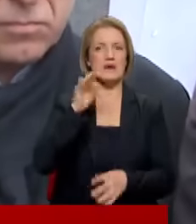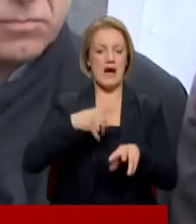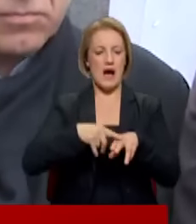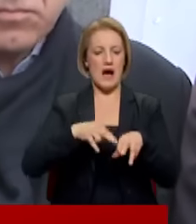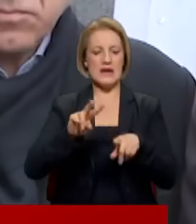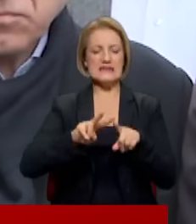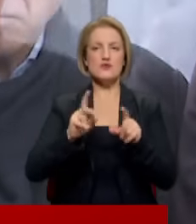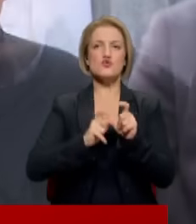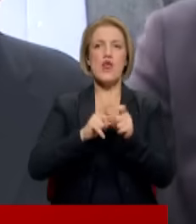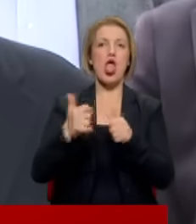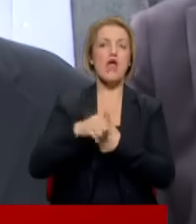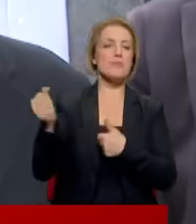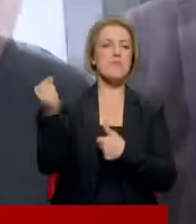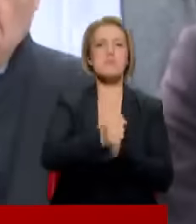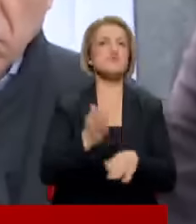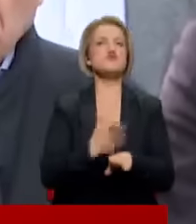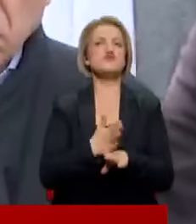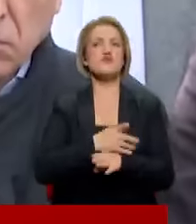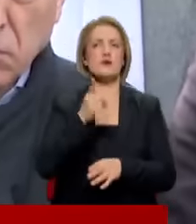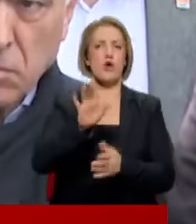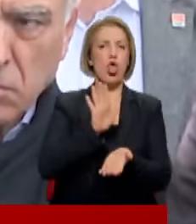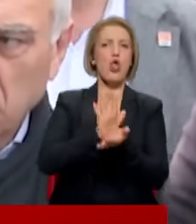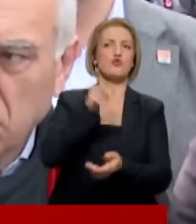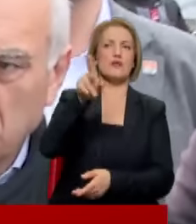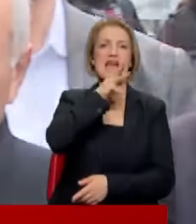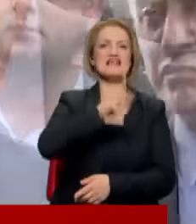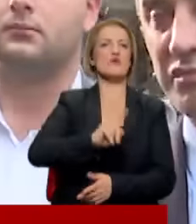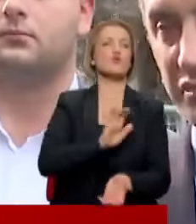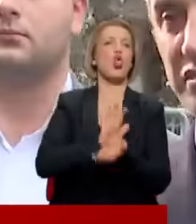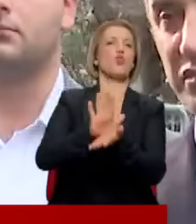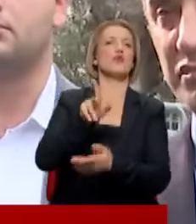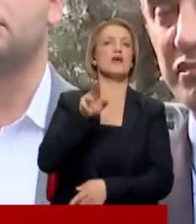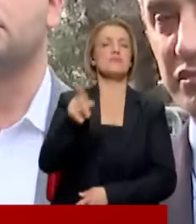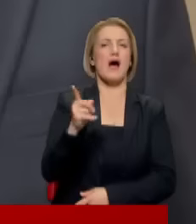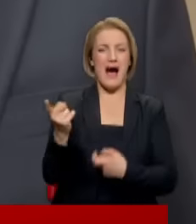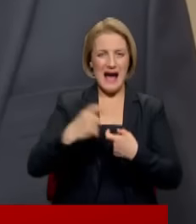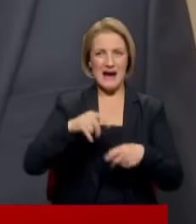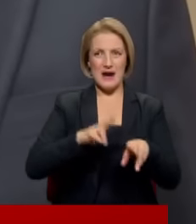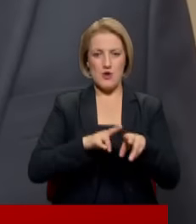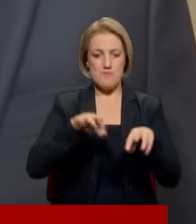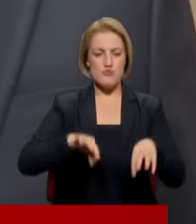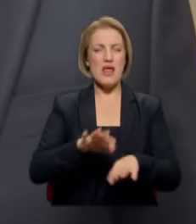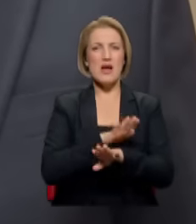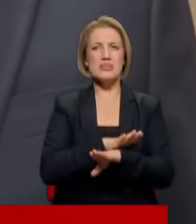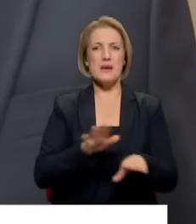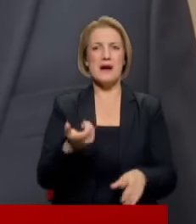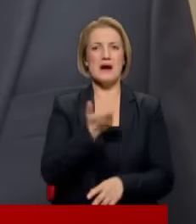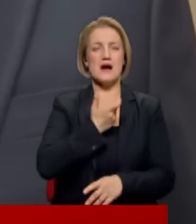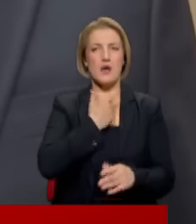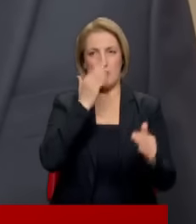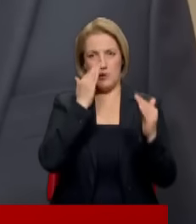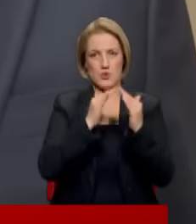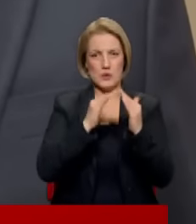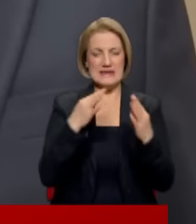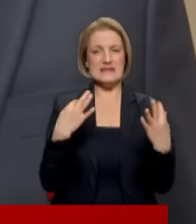gürl eşi hanımefendi geliyor ödüllendiriliyor buranın ödülü bakın Esenyurt'un ödülü atanan kayyum'un ödülü burada tamamen kanuna uygun